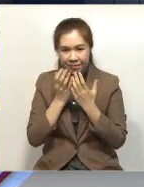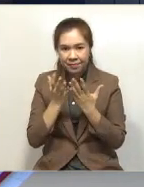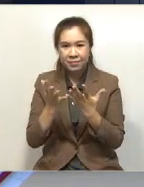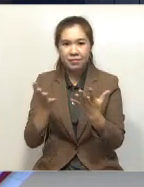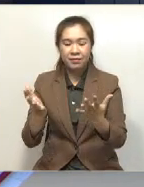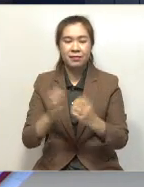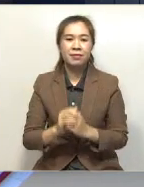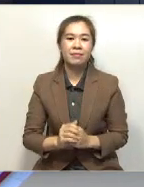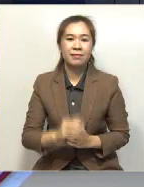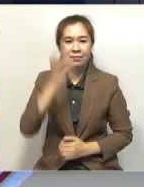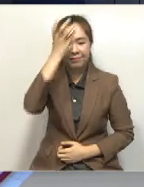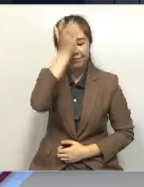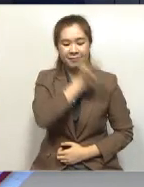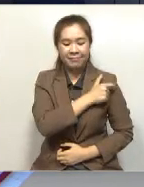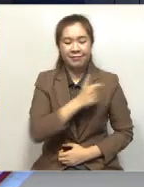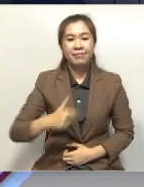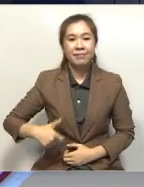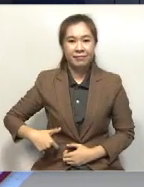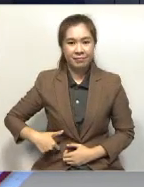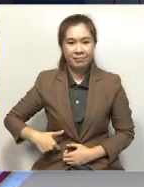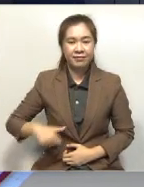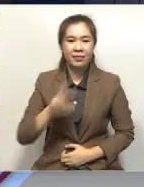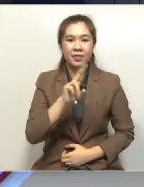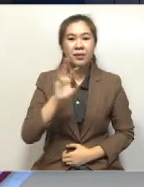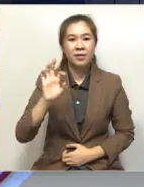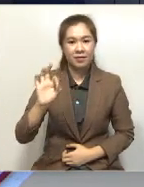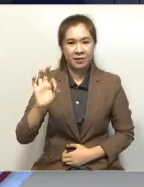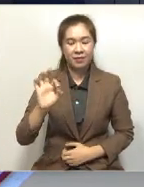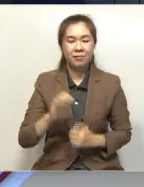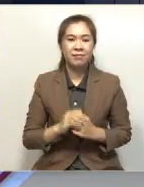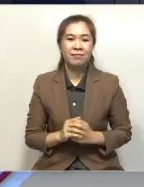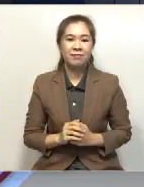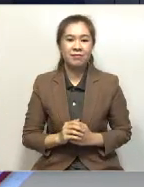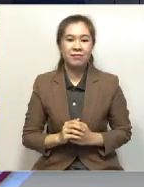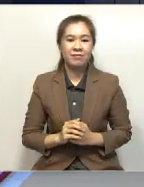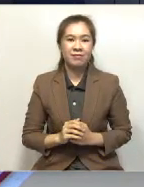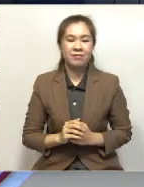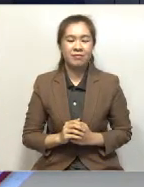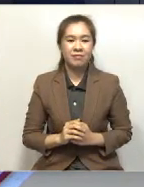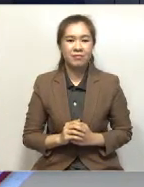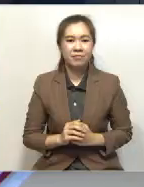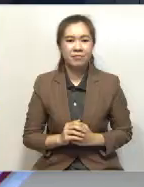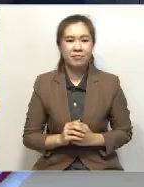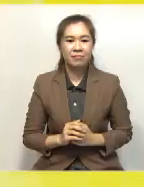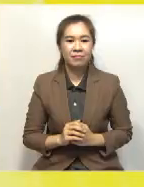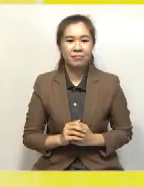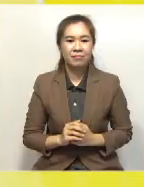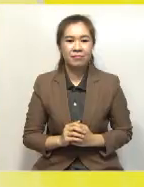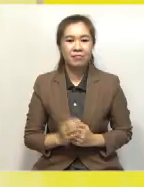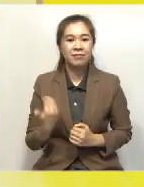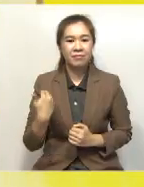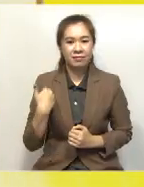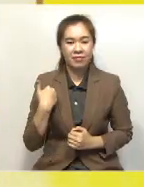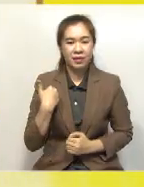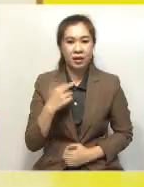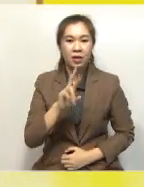คลสมเด็จพระนางเจ้าสิริกิติ์พระบรมราชินีนาถในรัชกาลที่9และสมเด็จพระเจ้าอยู่หัวในการนี้สมเด็จพระเจ้าอ